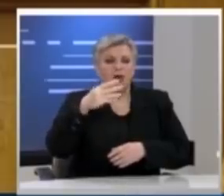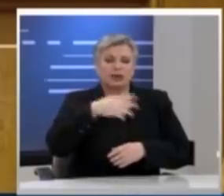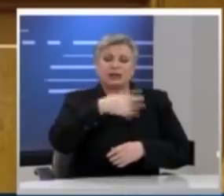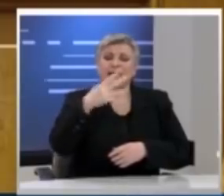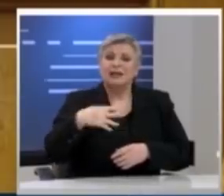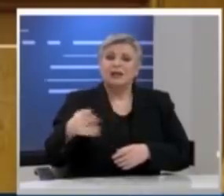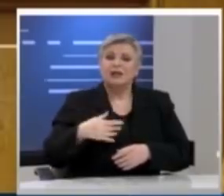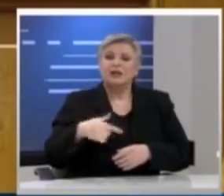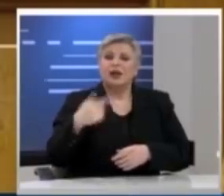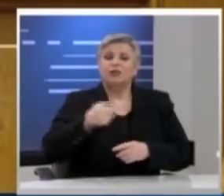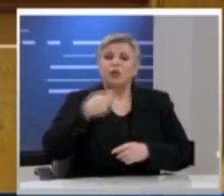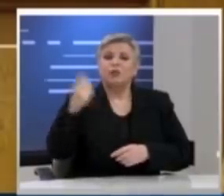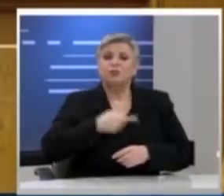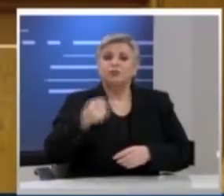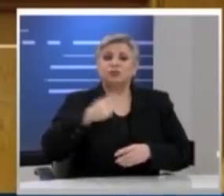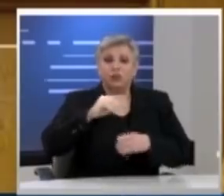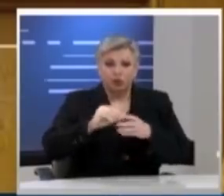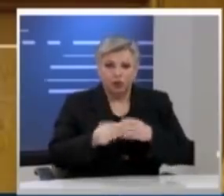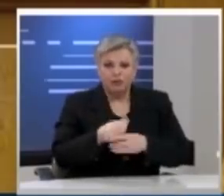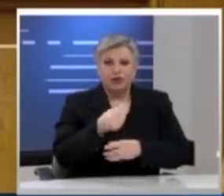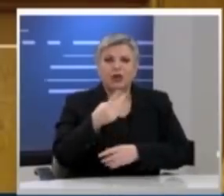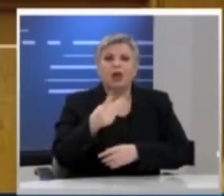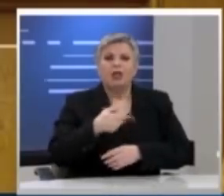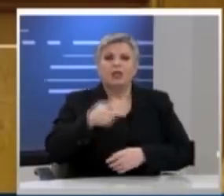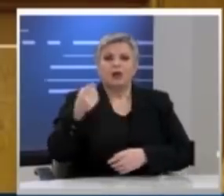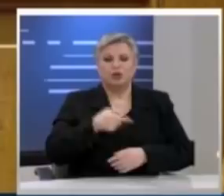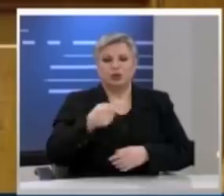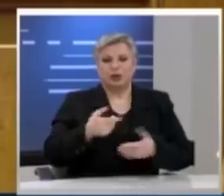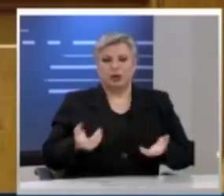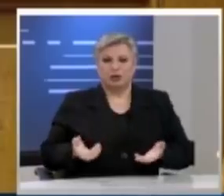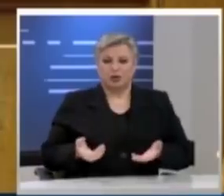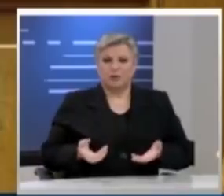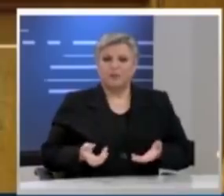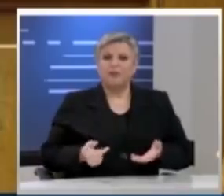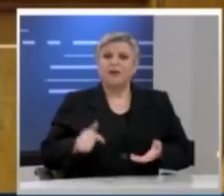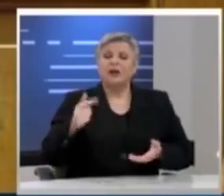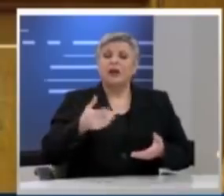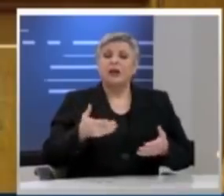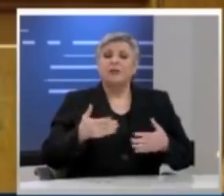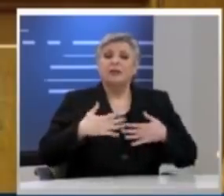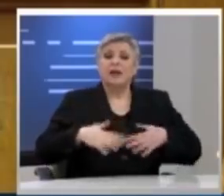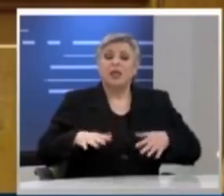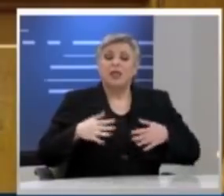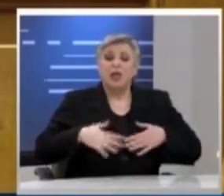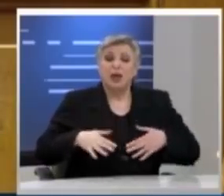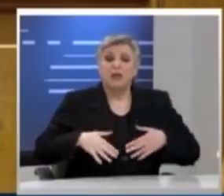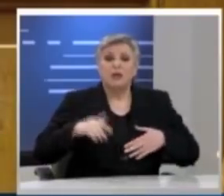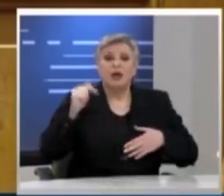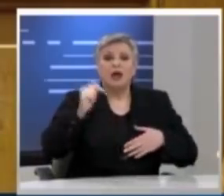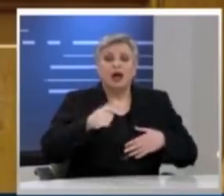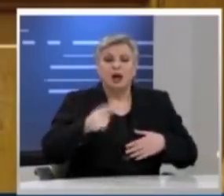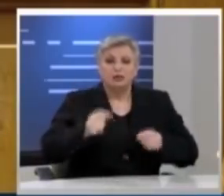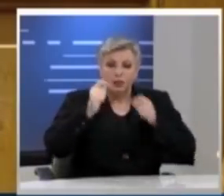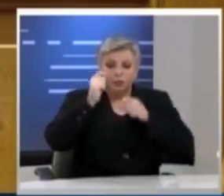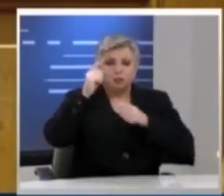γίνουν επιστήμονες αλλά εργαζόμενοι επιστήμονες εμείς επιπλέον λέμε να συμβάλλουν σε αυτό που έγραφε και